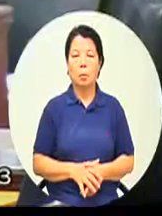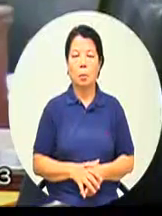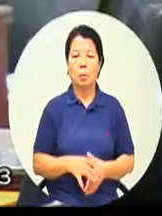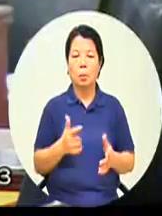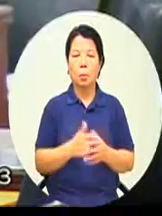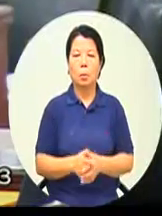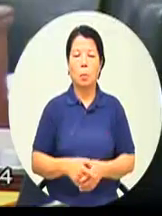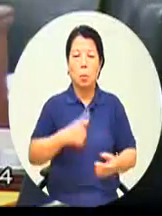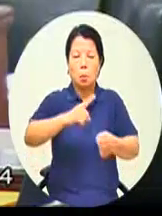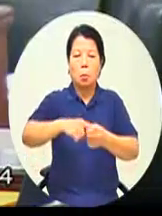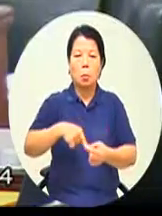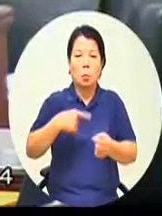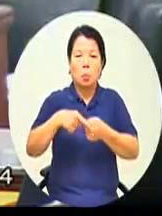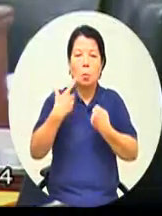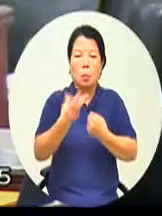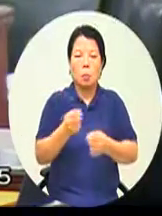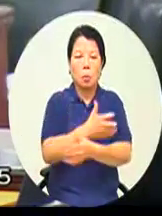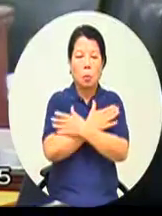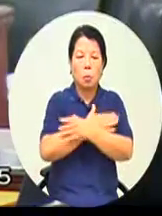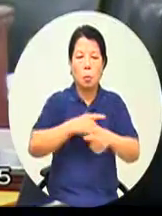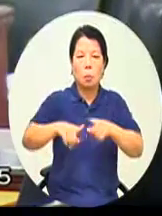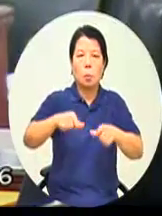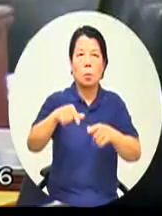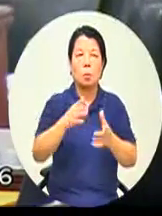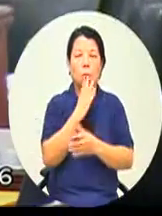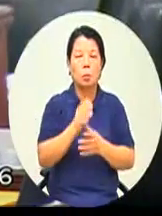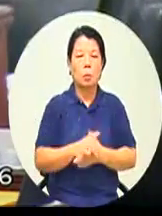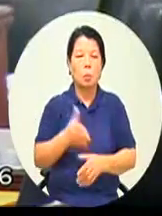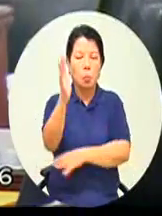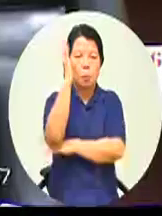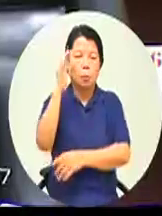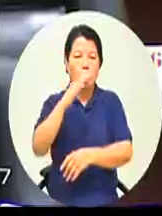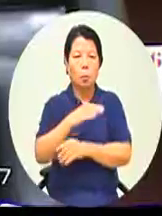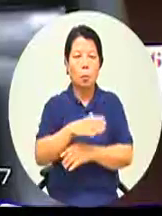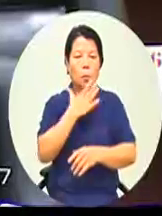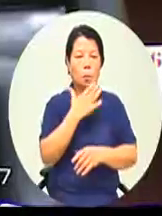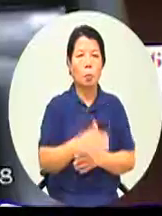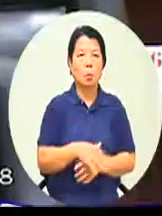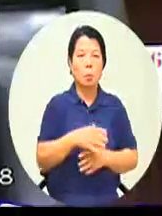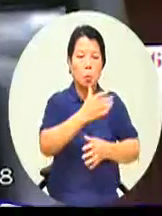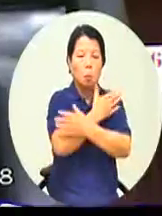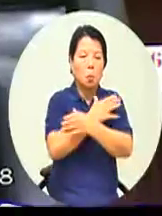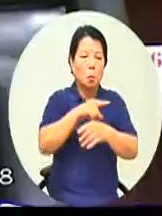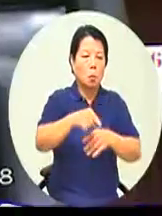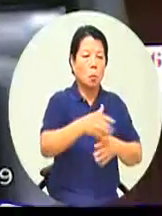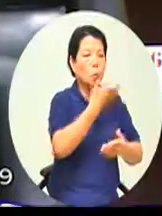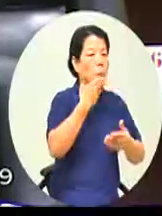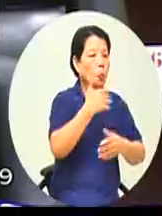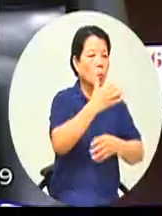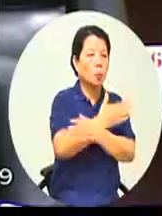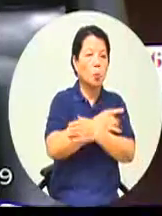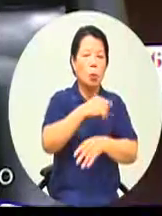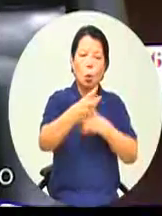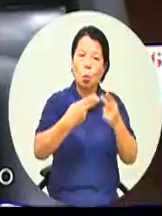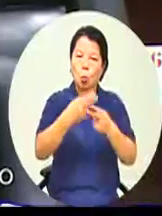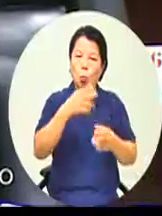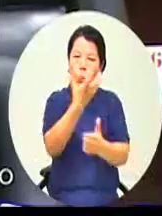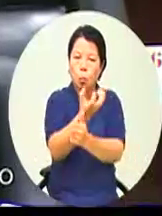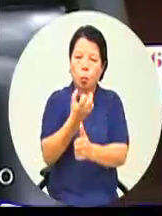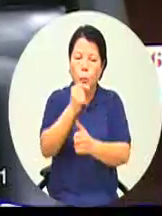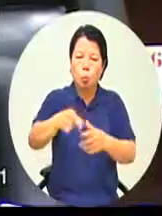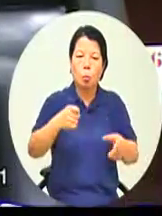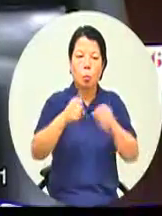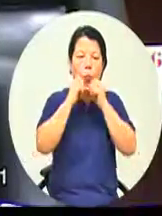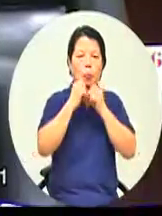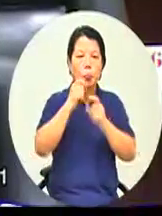营利幼儿园，然后也有很多的公办的、民营的、私立的，那我不太知道如何去控制这个品质，特